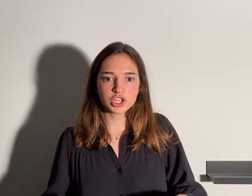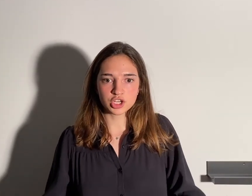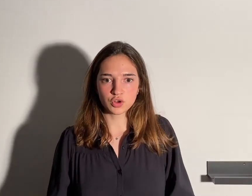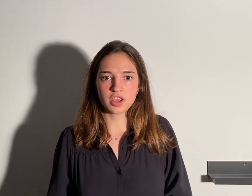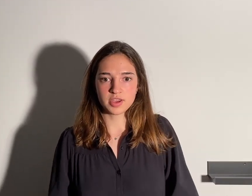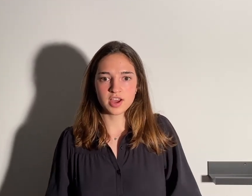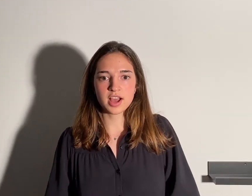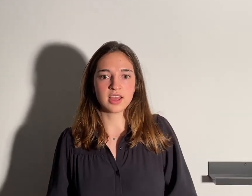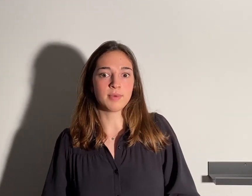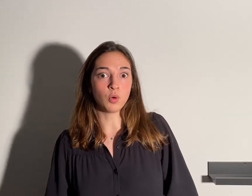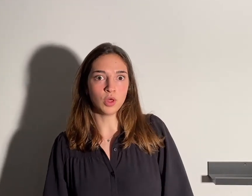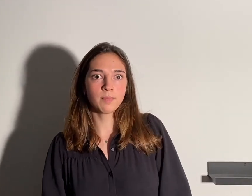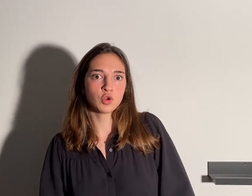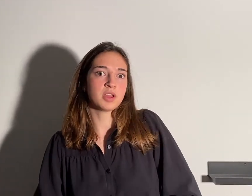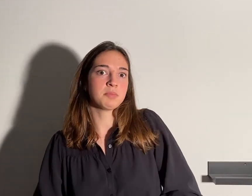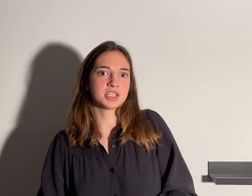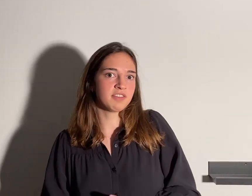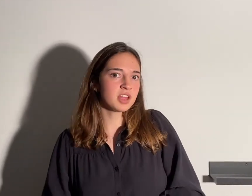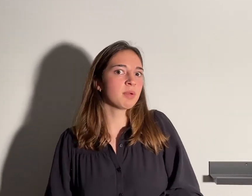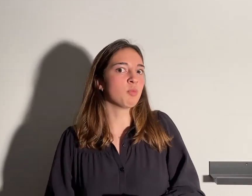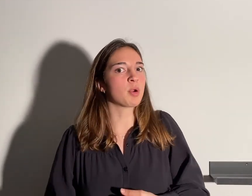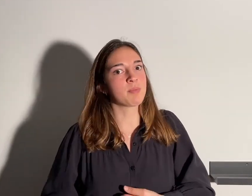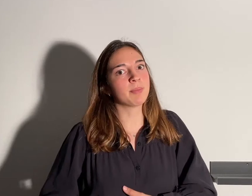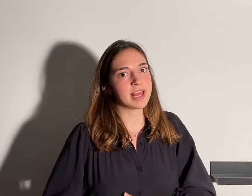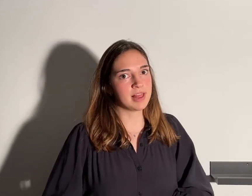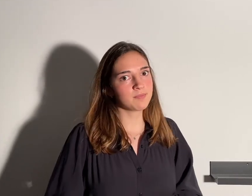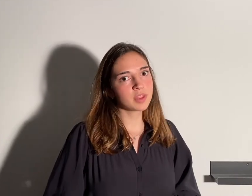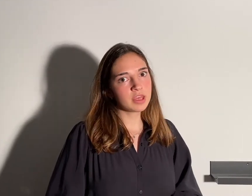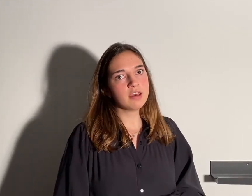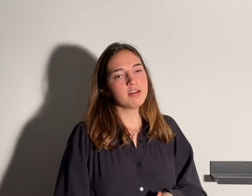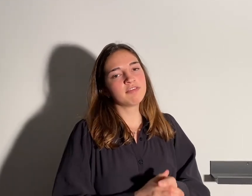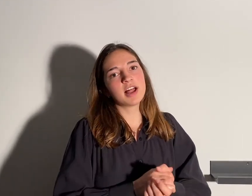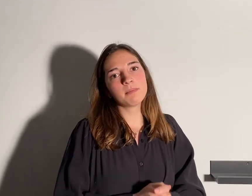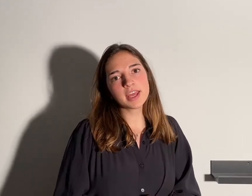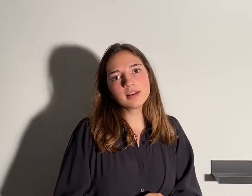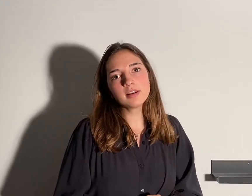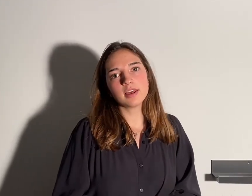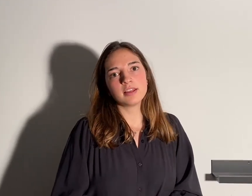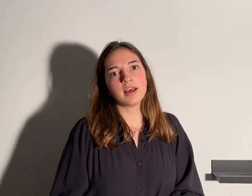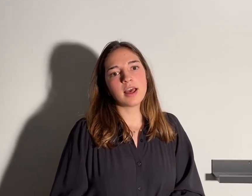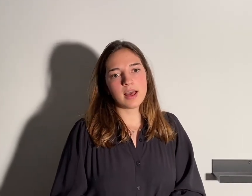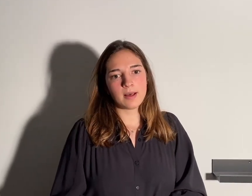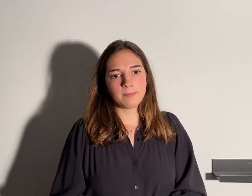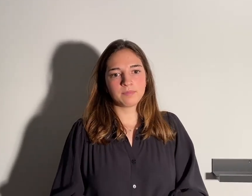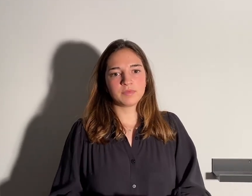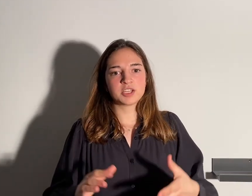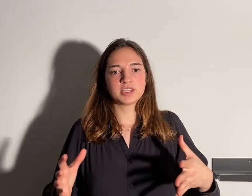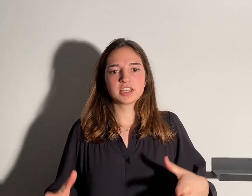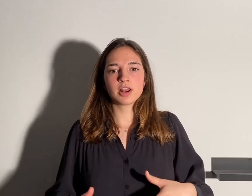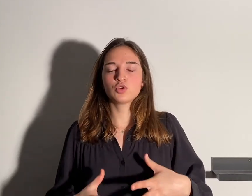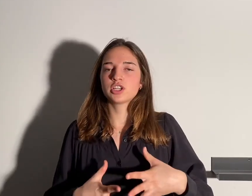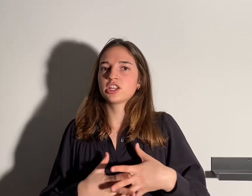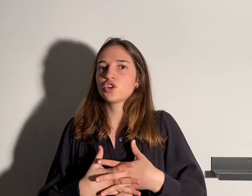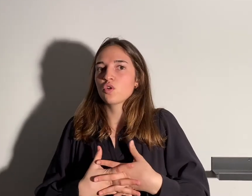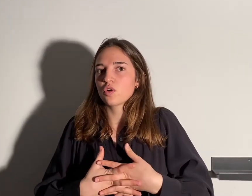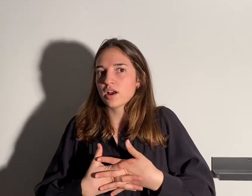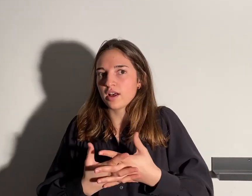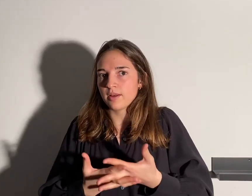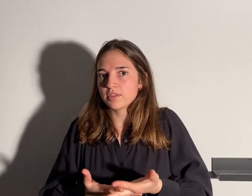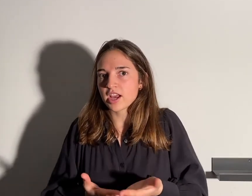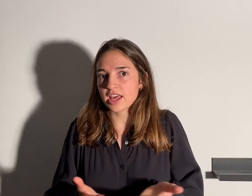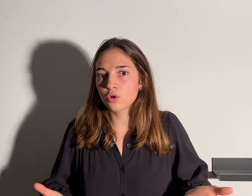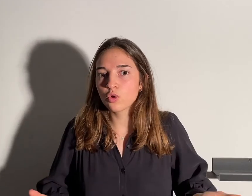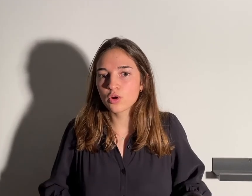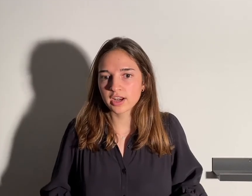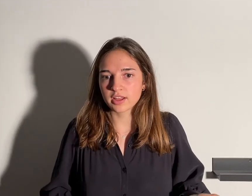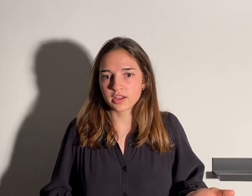la concentració que hi havia a cada beguda, on també s'ha fet amb el meu propi aparell. Finalment, després de saber la concentració